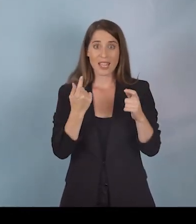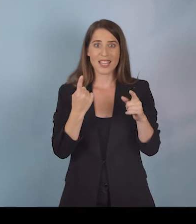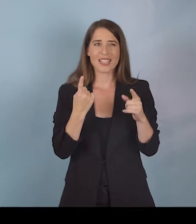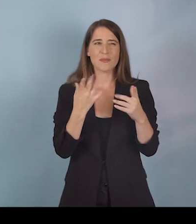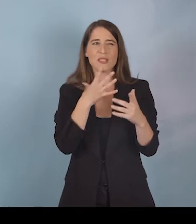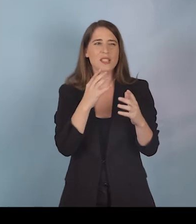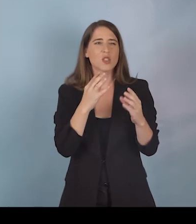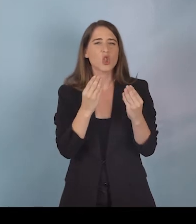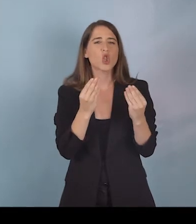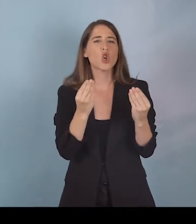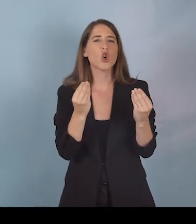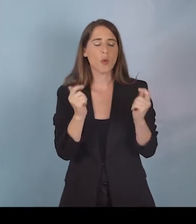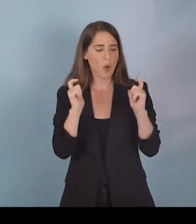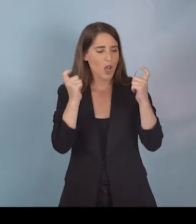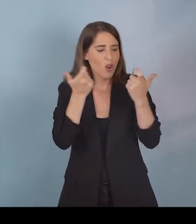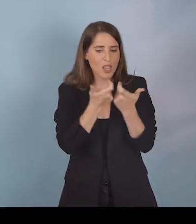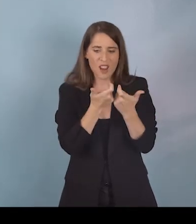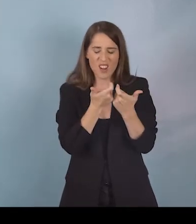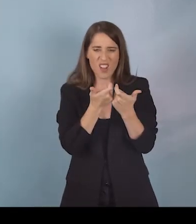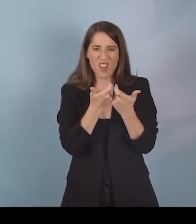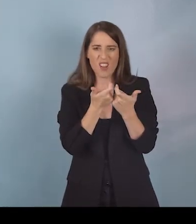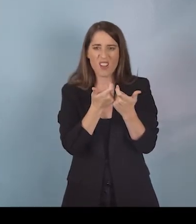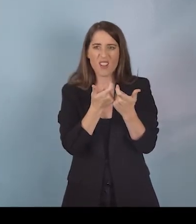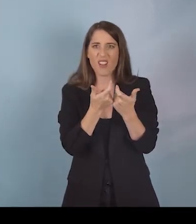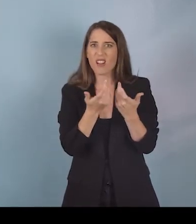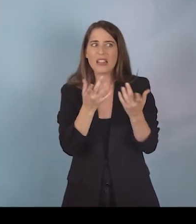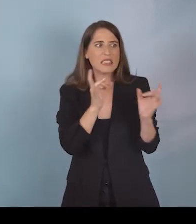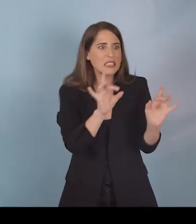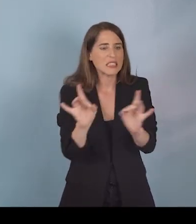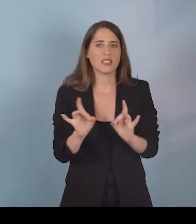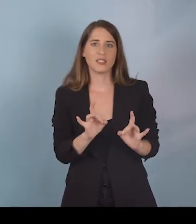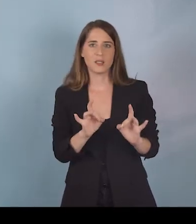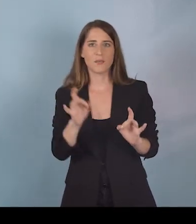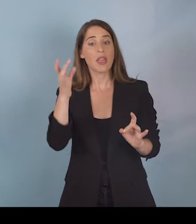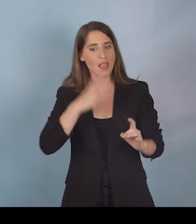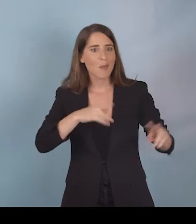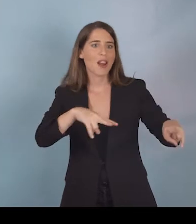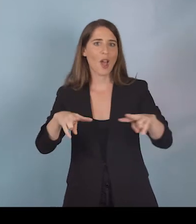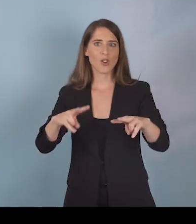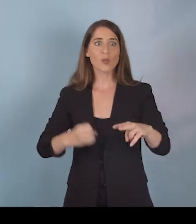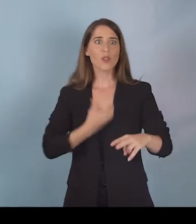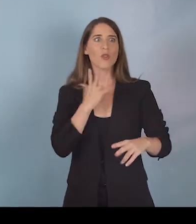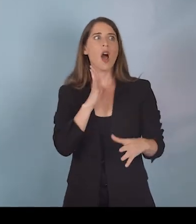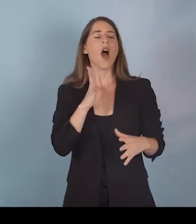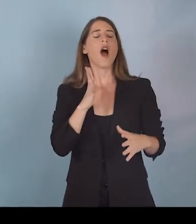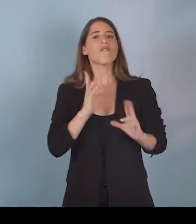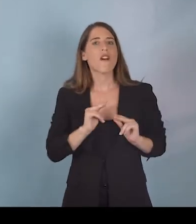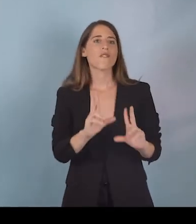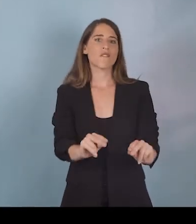δικό τους. Μετά το 2014 πήραμε νομική μορφή. Προσπαθήσαμε πάρα πολύ να